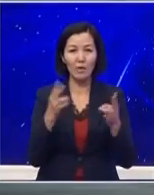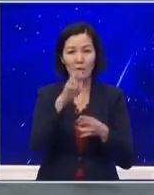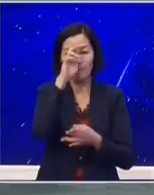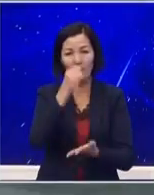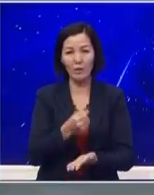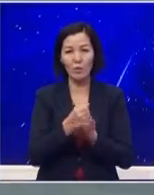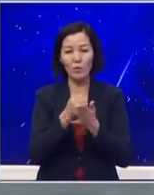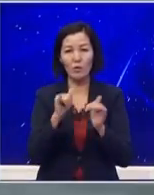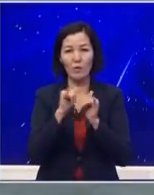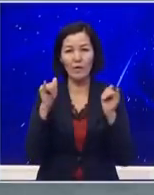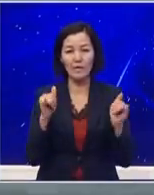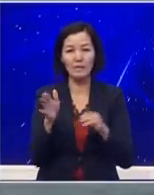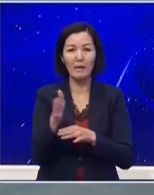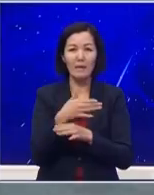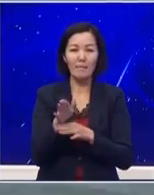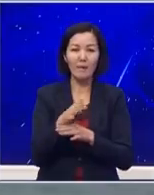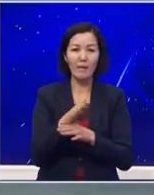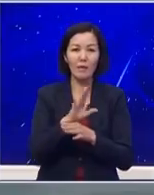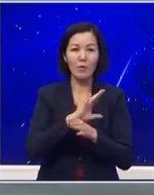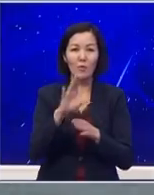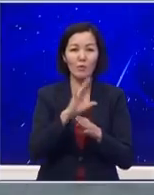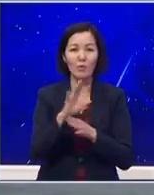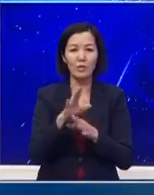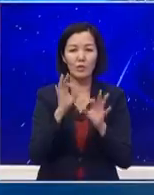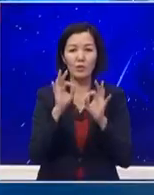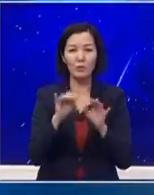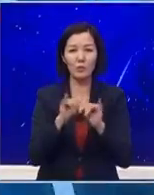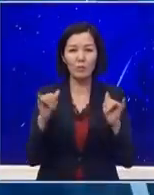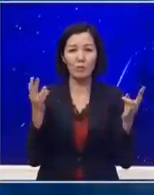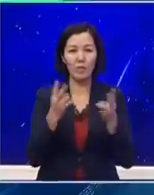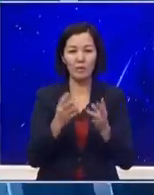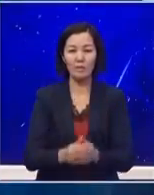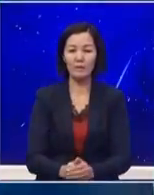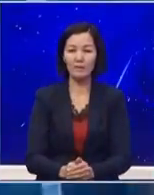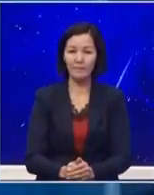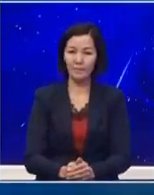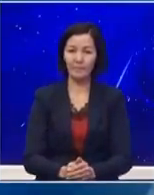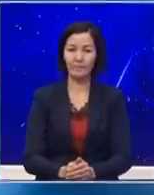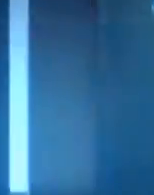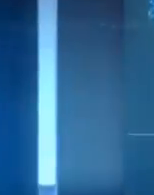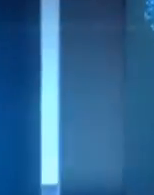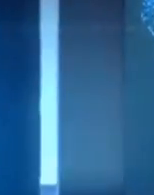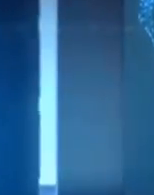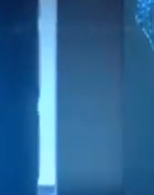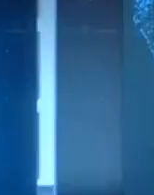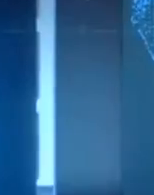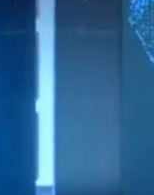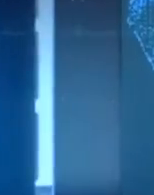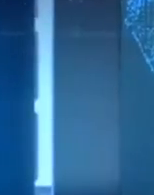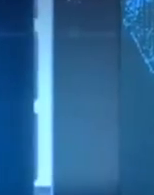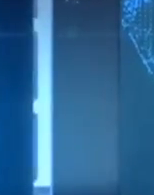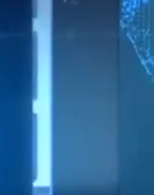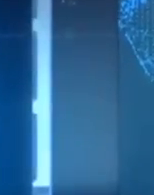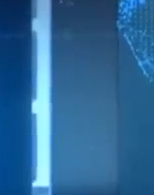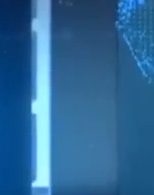аясын кеңейту, балық жемі өндірісін жолға қою. Кәмшат Мұхамеджан, Абзал Нүсіп, Жетісу арнасы,